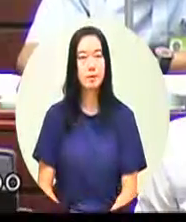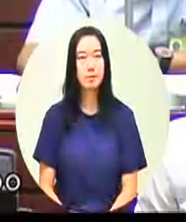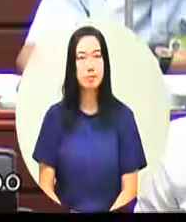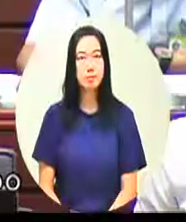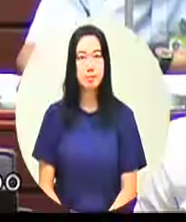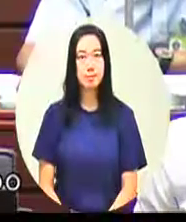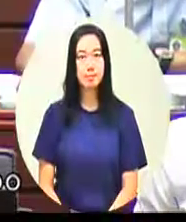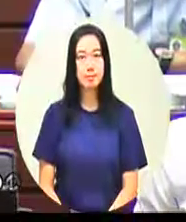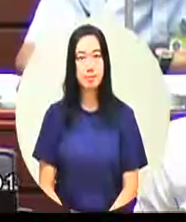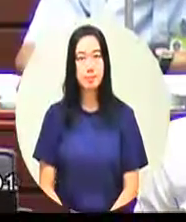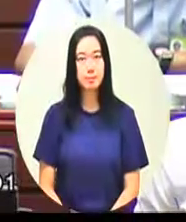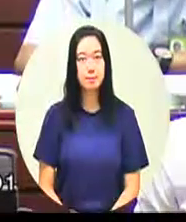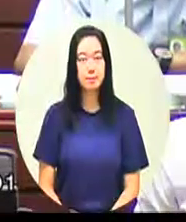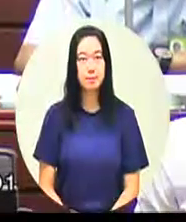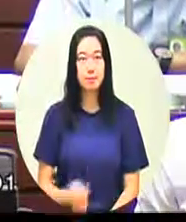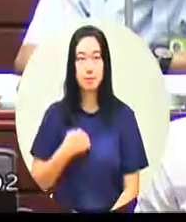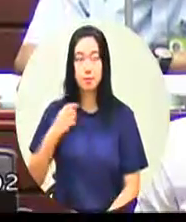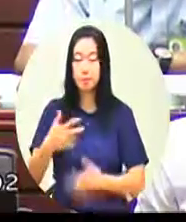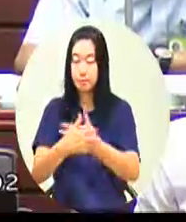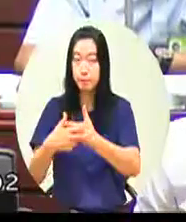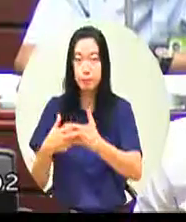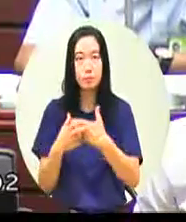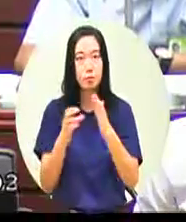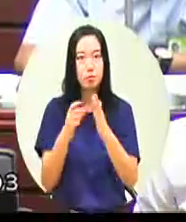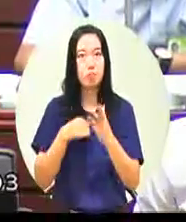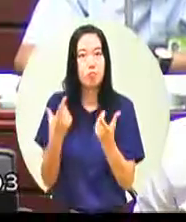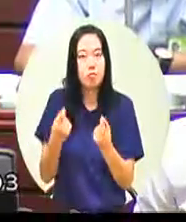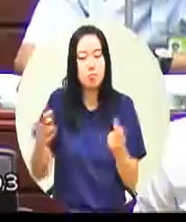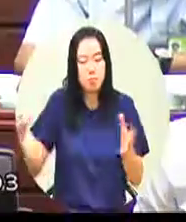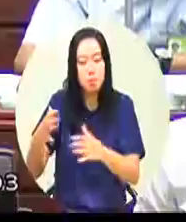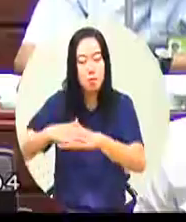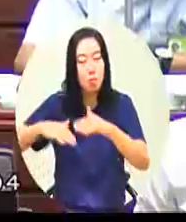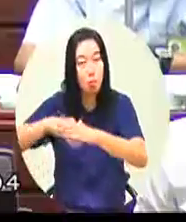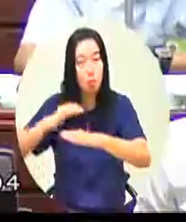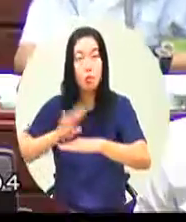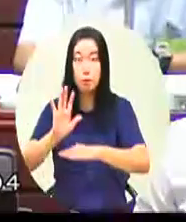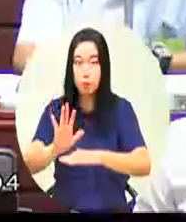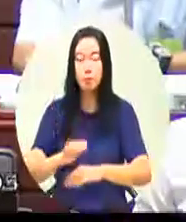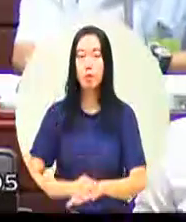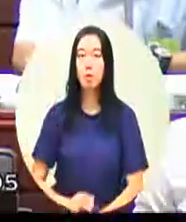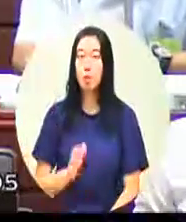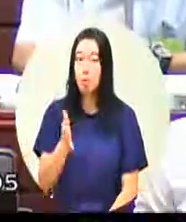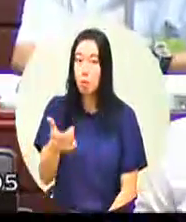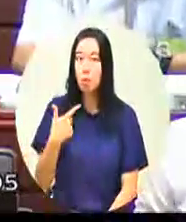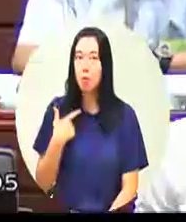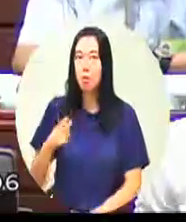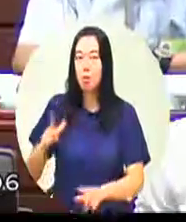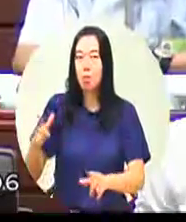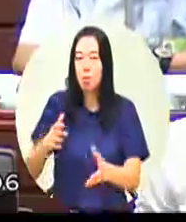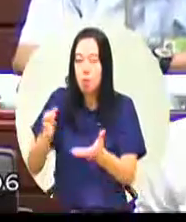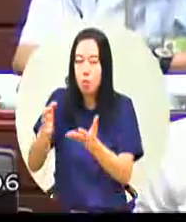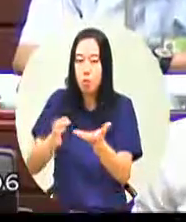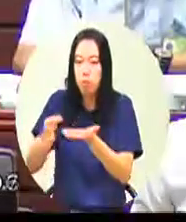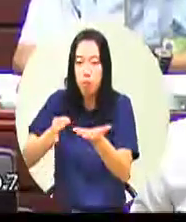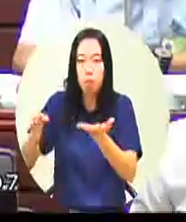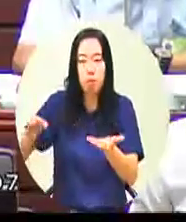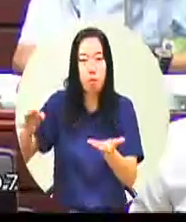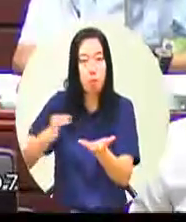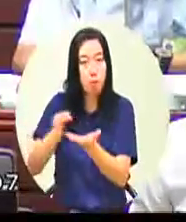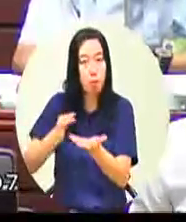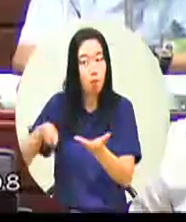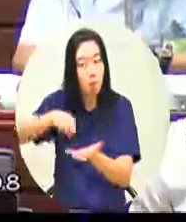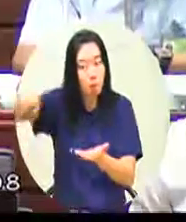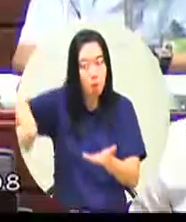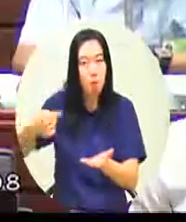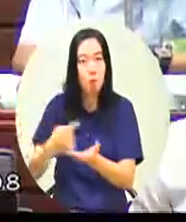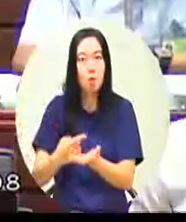诶，其实阮诶卫生局一直密切合作，一直密切，因为反啊，伊今仔卖开，伊敢知影讲我这菜是伫对